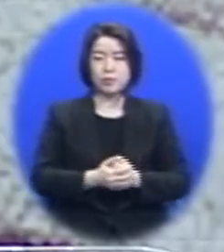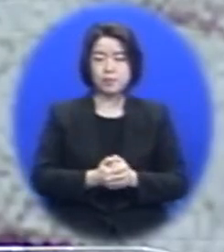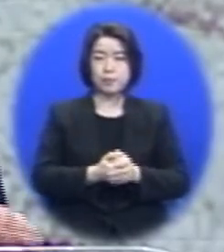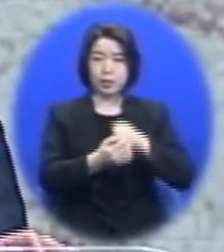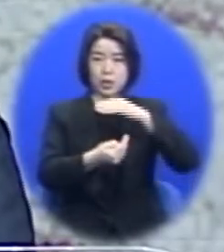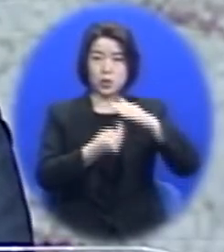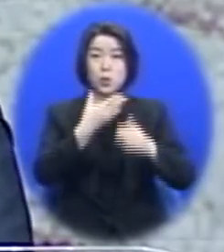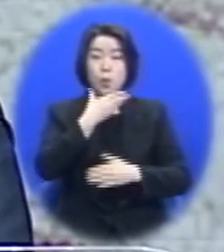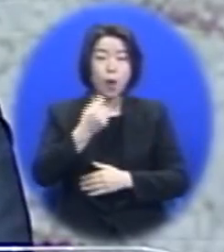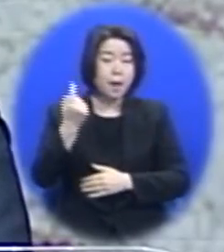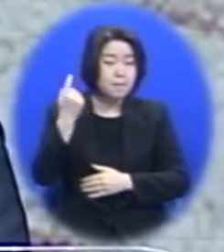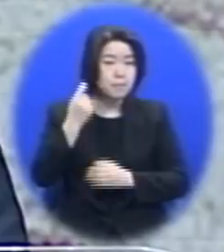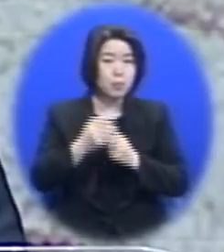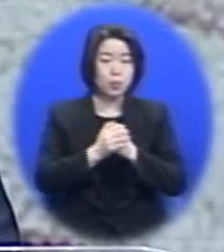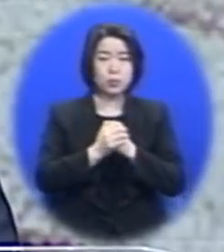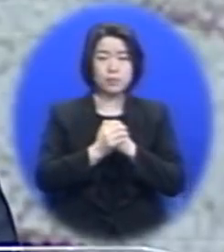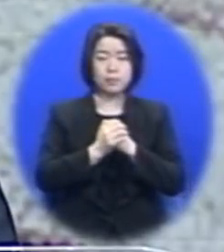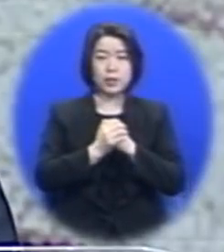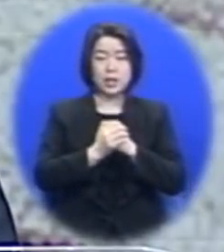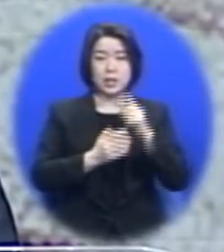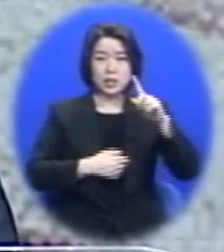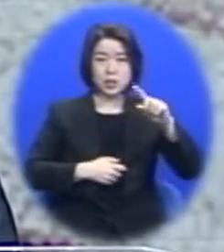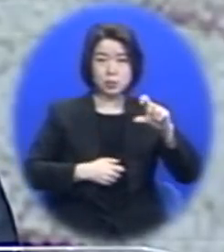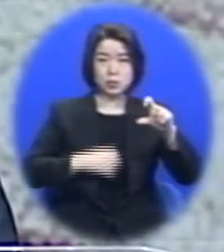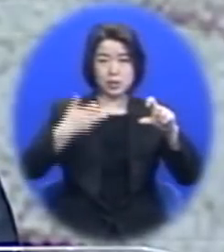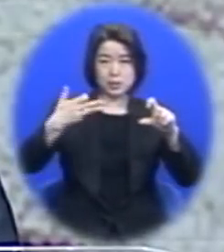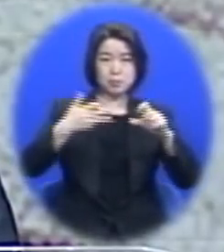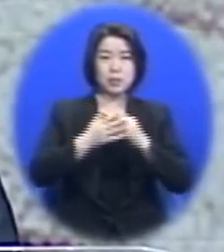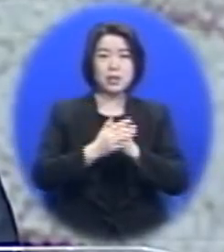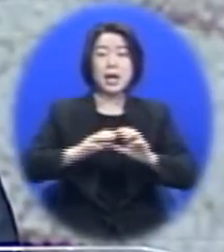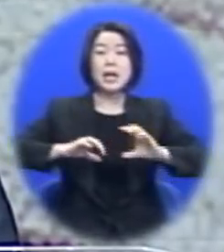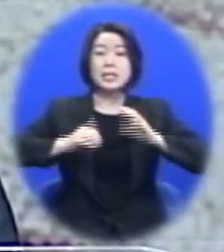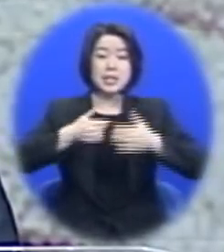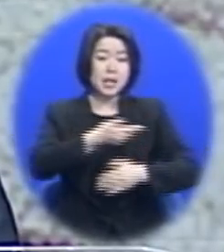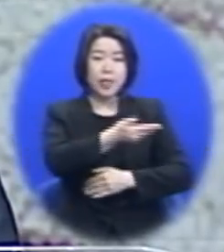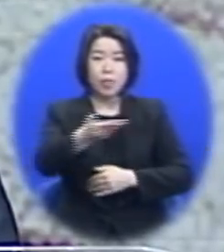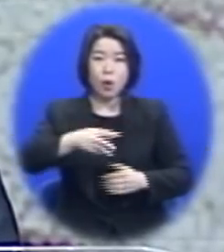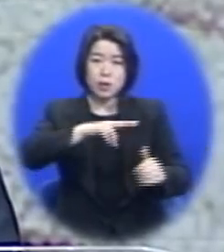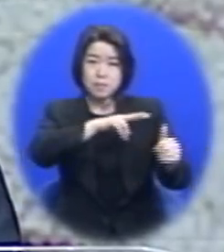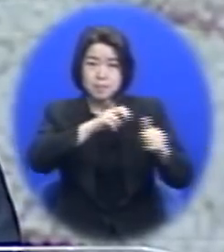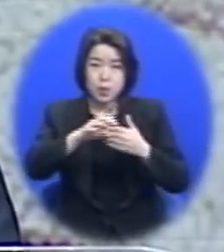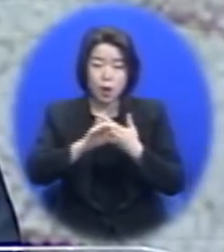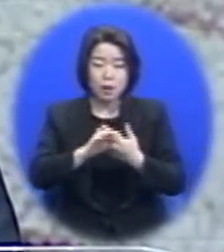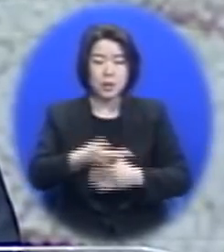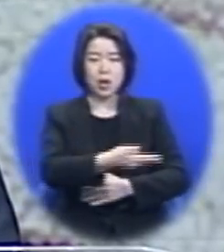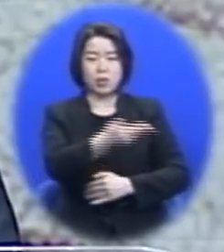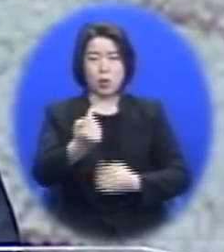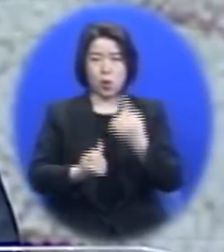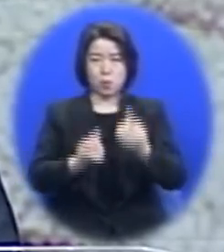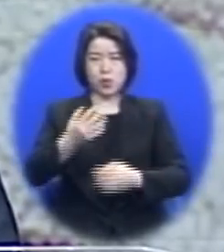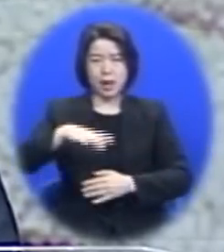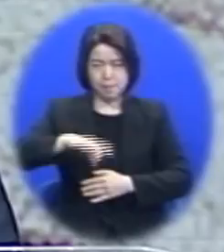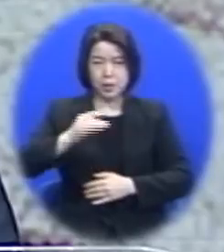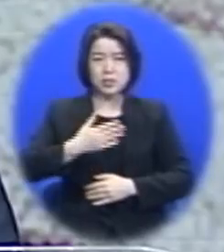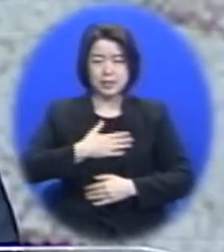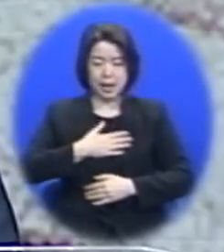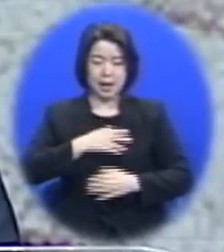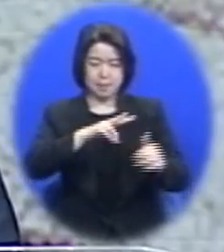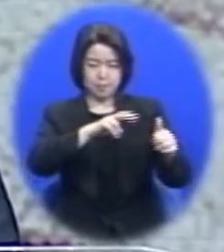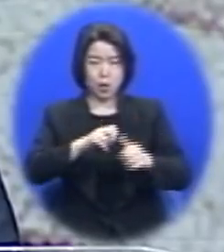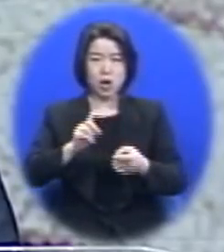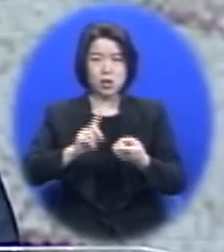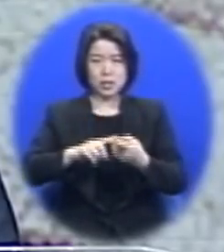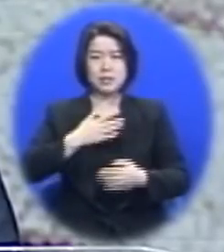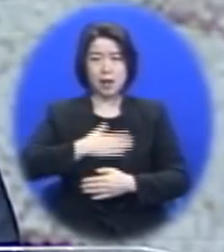요한복음 15장 18절 19절에 세상이 너희를 미워하면 너희보다 먼저 나를 미워한 줄 알라